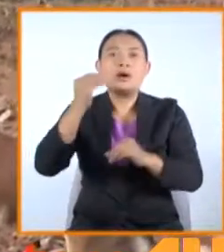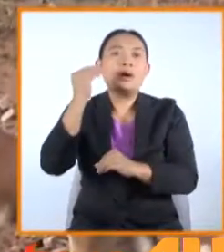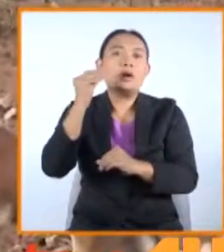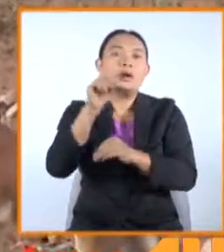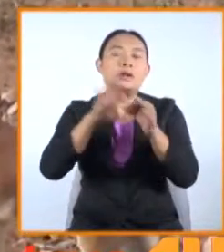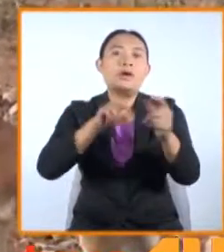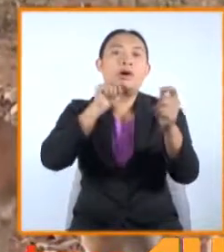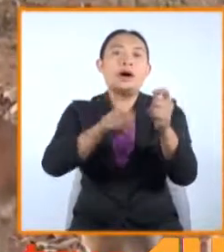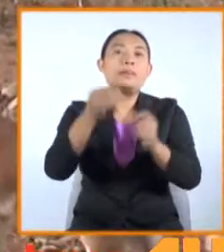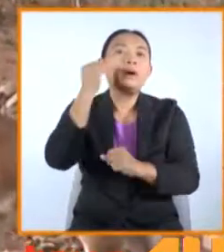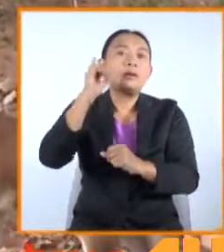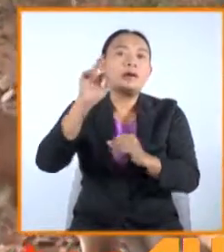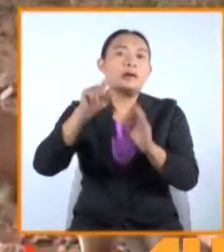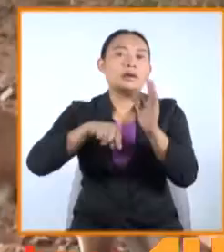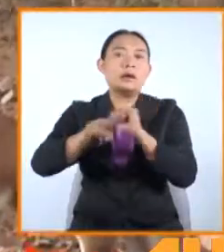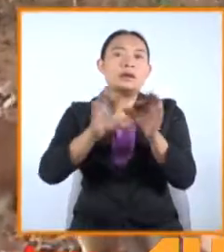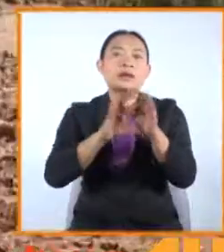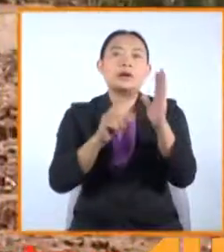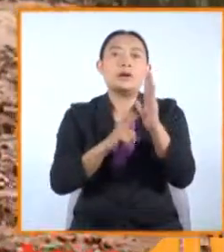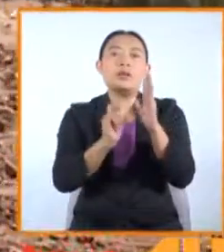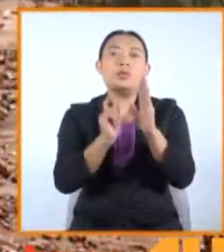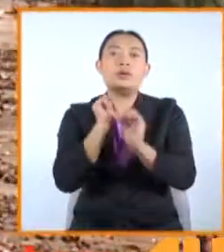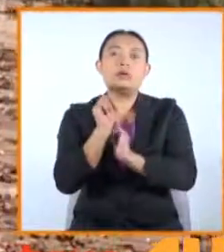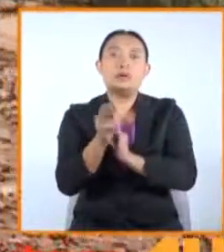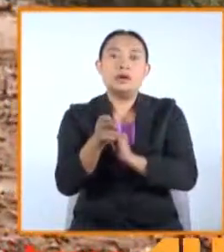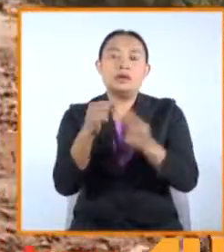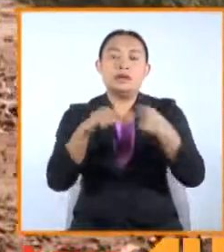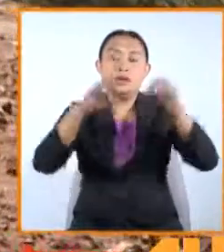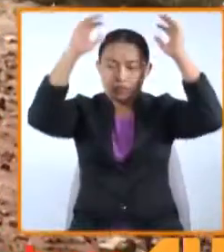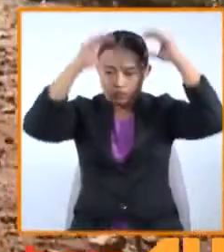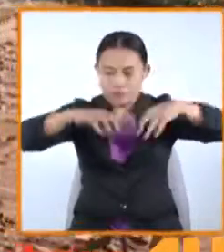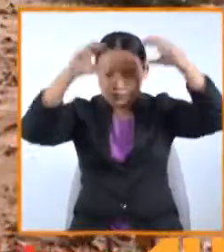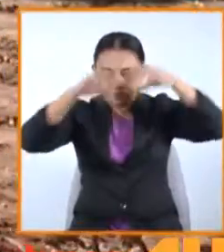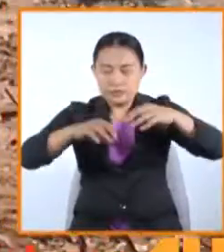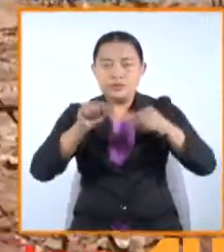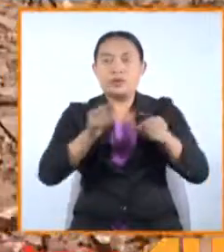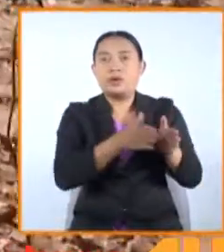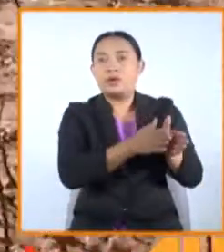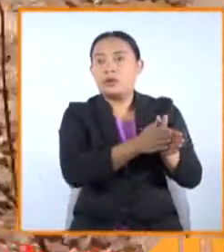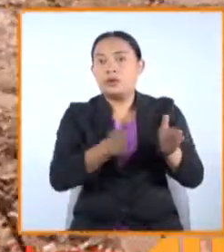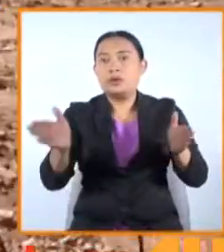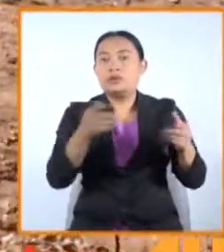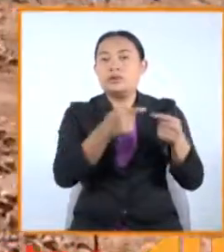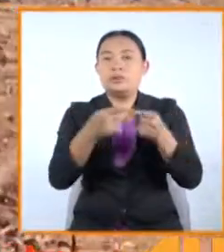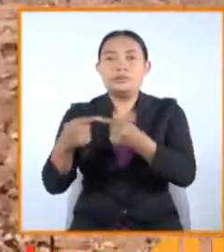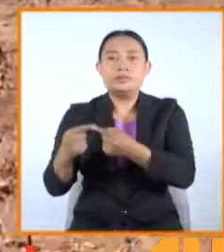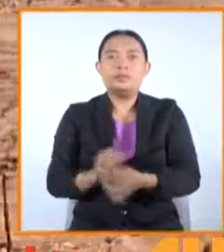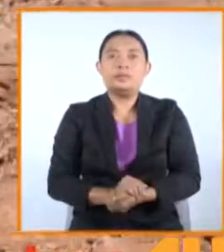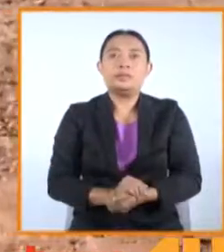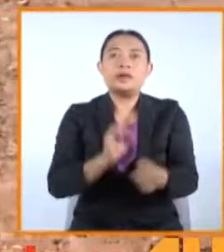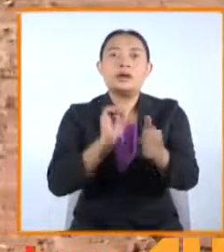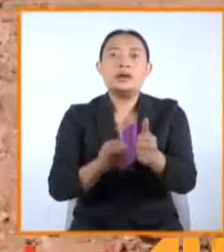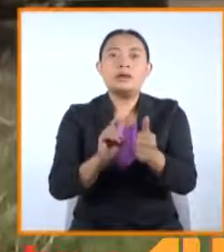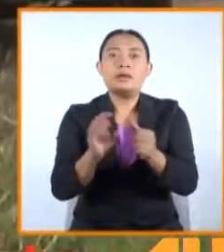จังหวัดอุทัยธานีหลังจากที่มีฝนตกหนักลงมาอย่างต่อเนื่องติดต่อกันหลายวันแล้วนะคะซึ่งขณะนี้ยังคงแนะนำให้หลี